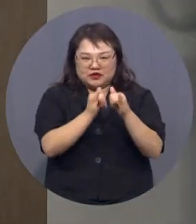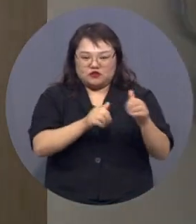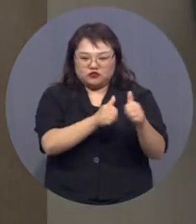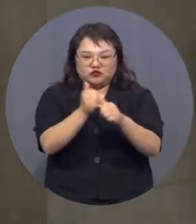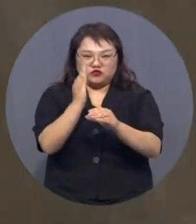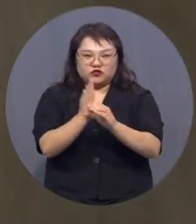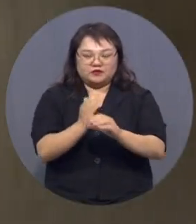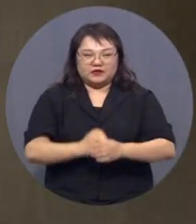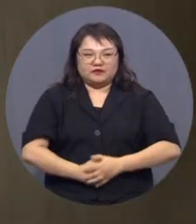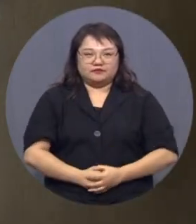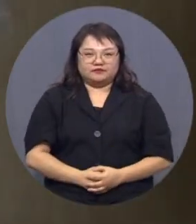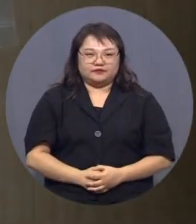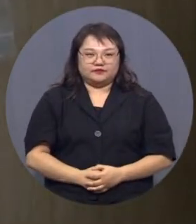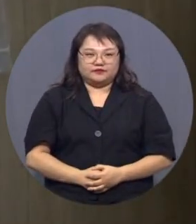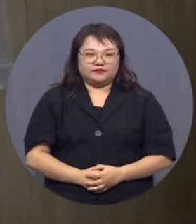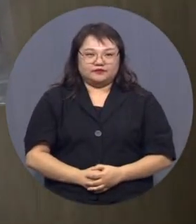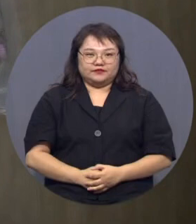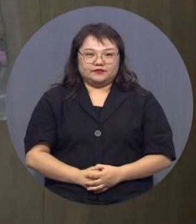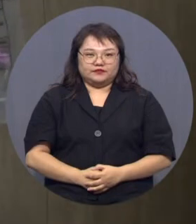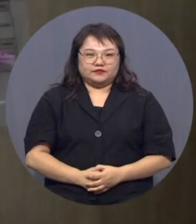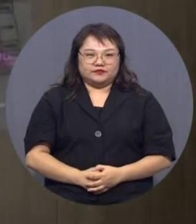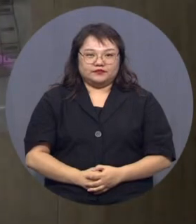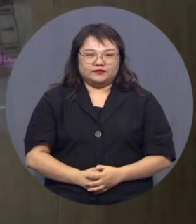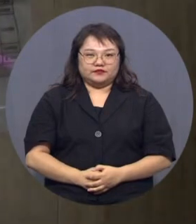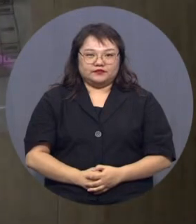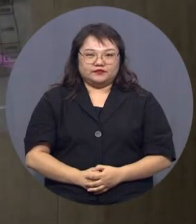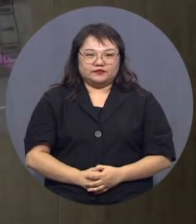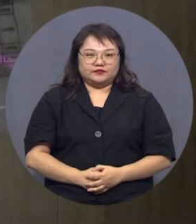있습니다 MBC 뉴스 홍수현입니다